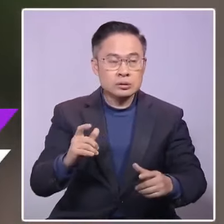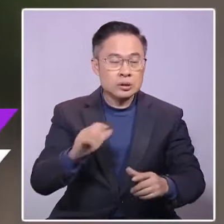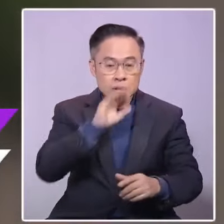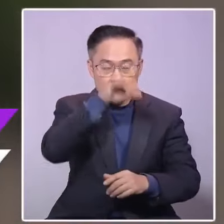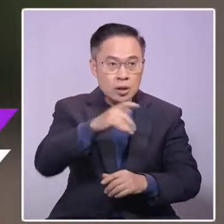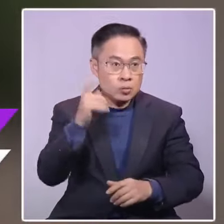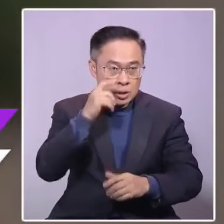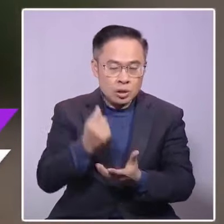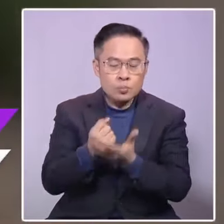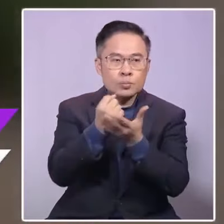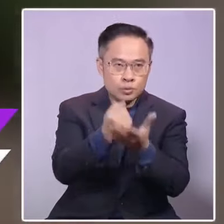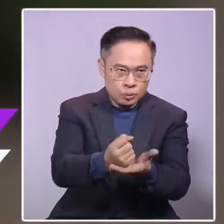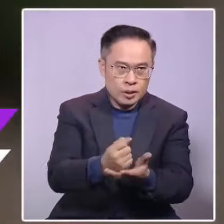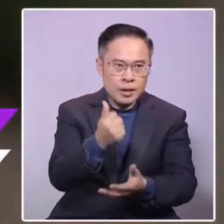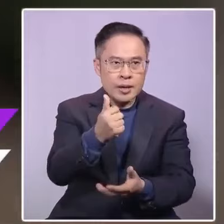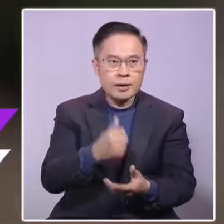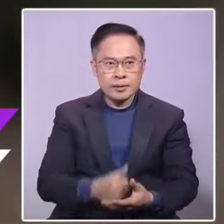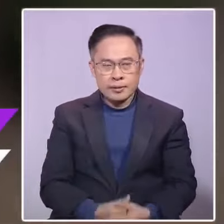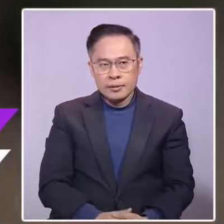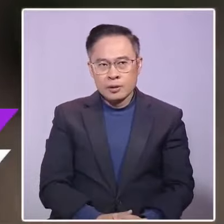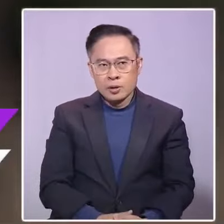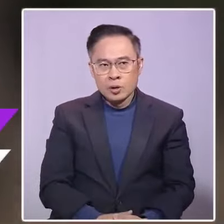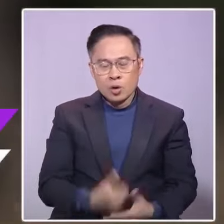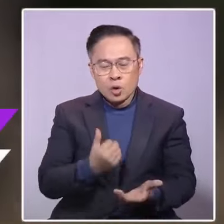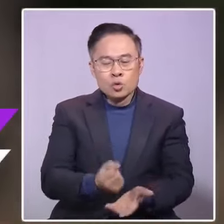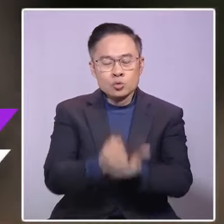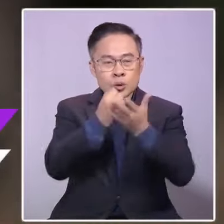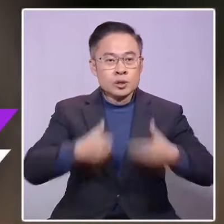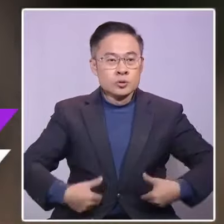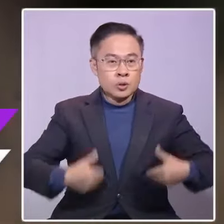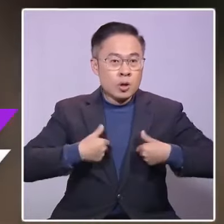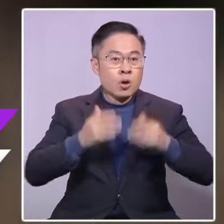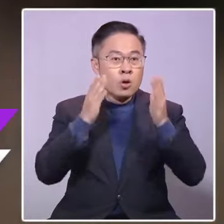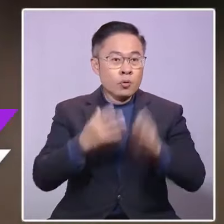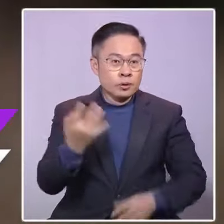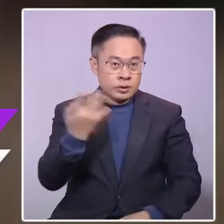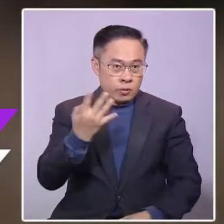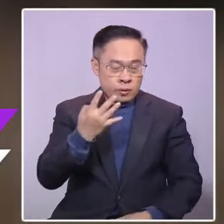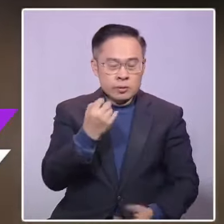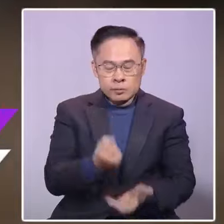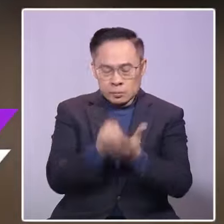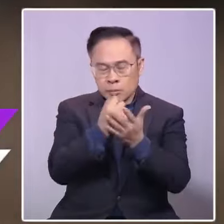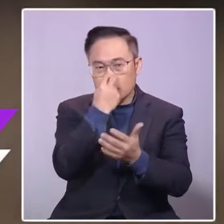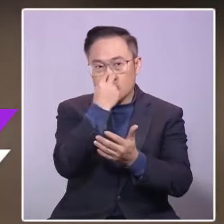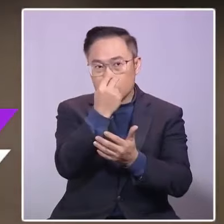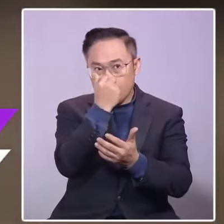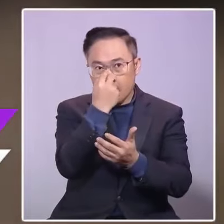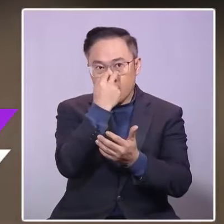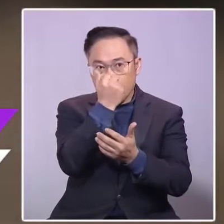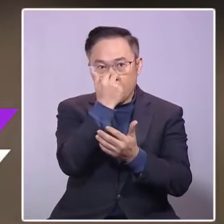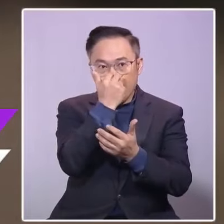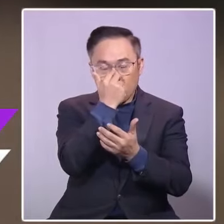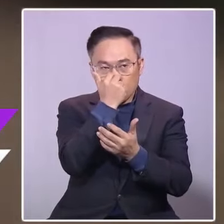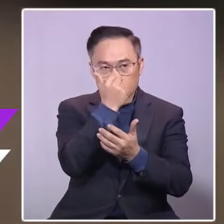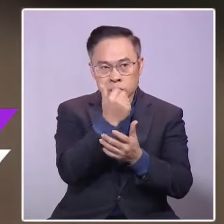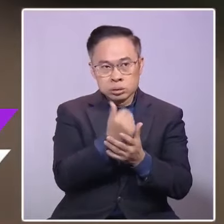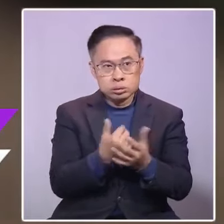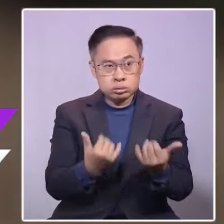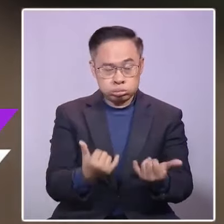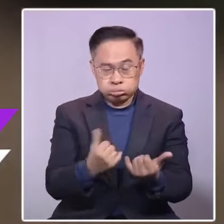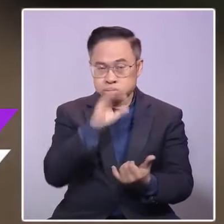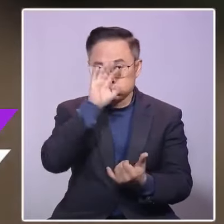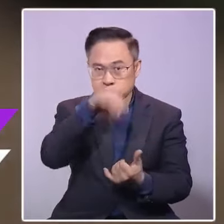ายคนบ้างแต่นี่รอบนี้มาช่วยชีวิตคนค่ะ นี่คือเคราะห์ดีโชคดีมากนะครับที่ควานช้างเนี่ยเขาอยู่แถวๆนั้น